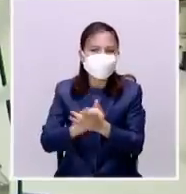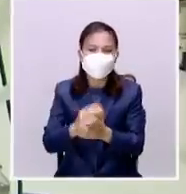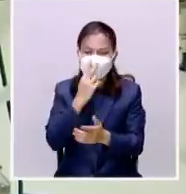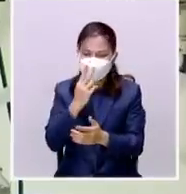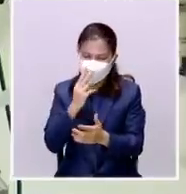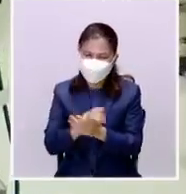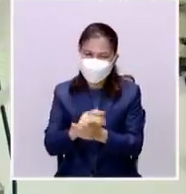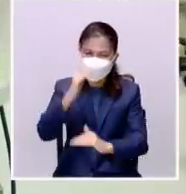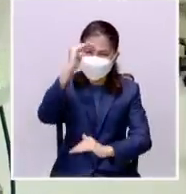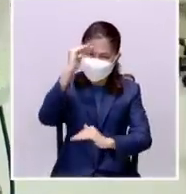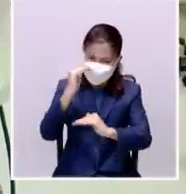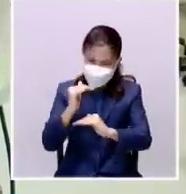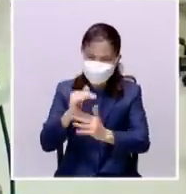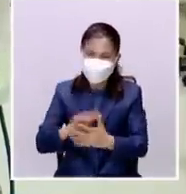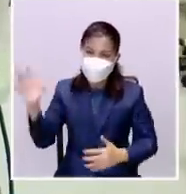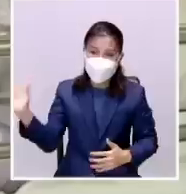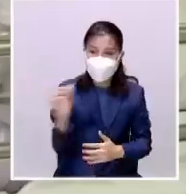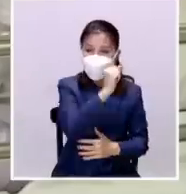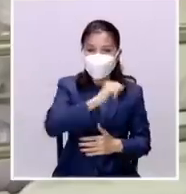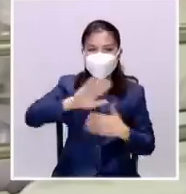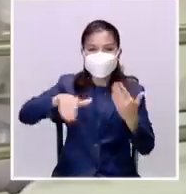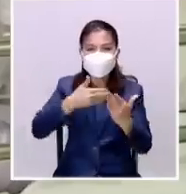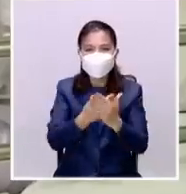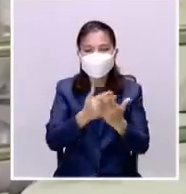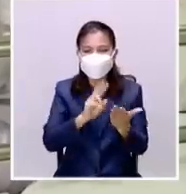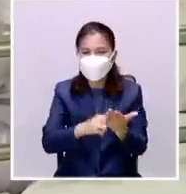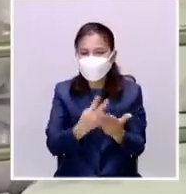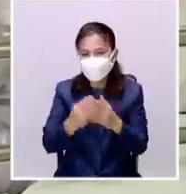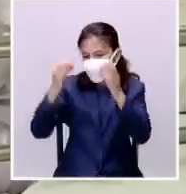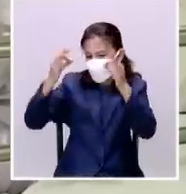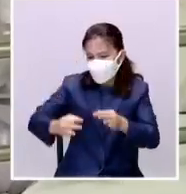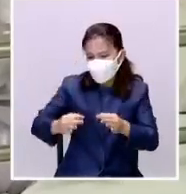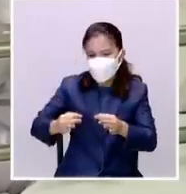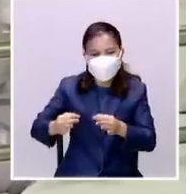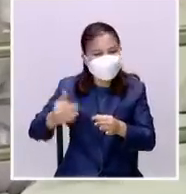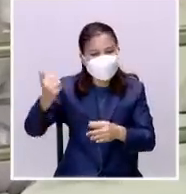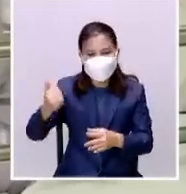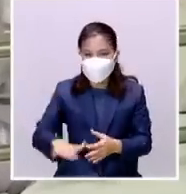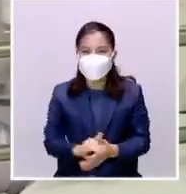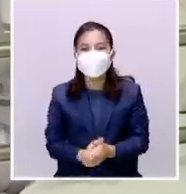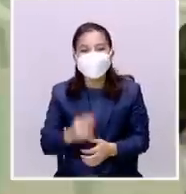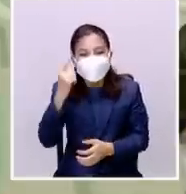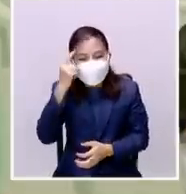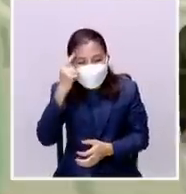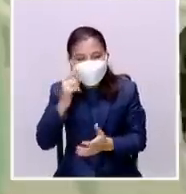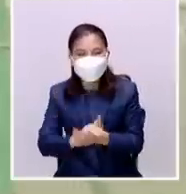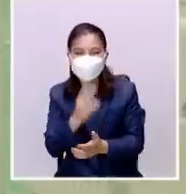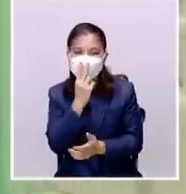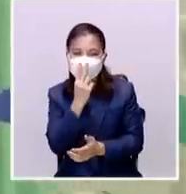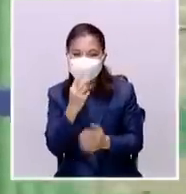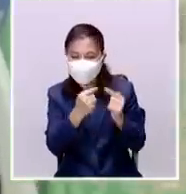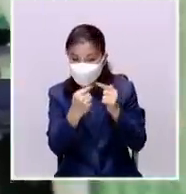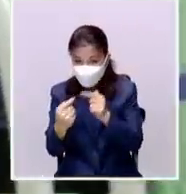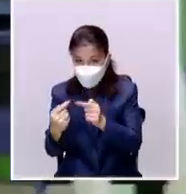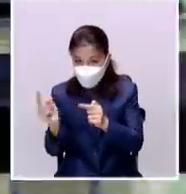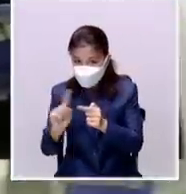พราะว่าถ้ากวาดเอาหมดทุกอย่างเนี่ยมีแนวโน้มว่าจะตกลงกันไม่สำเร็จเหมือนเดิมนะคะก็เลยทำให้ต้องจับตาดูกันต่อไปนะคะ